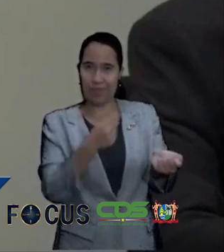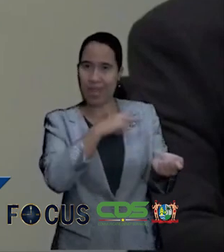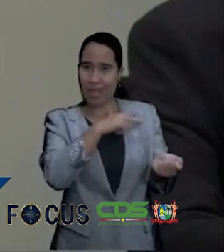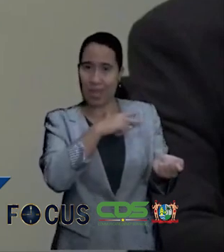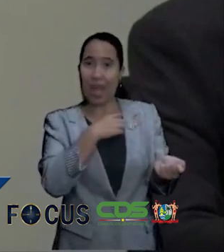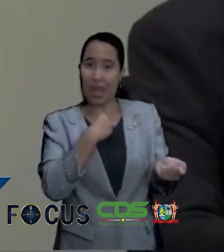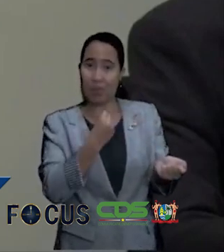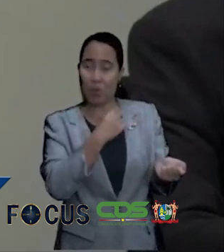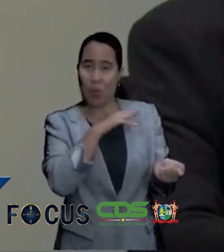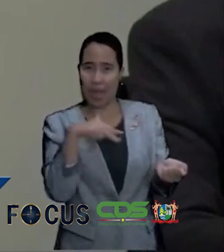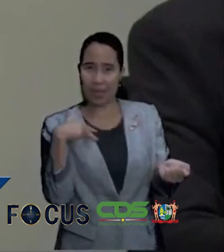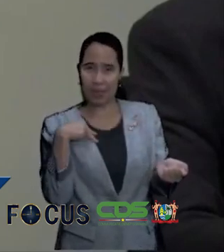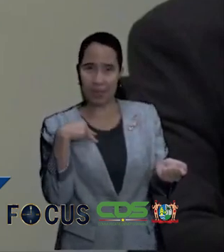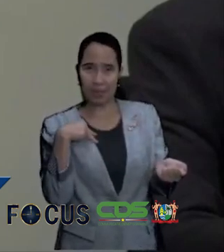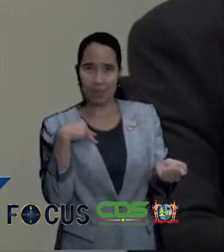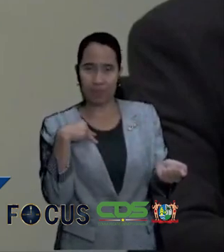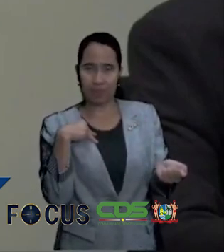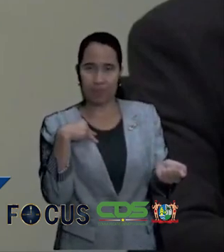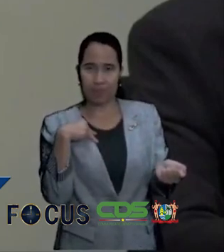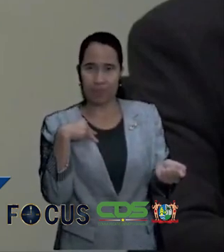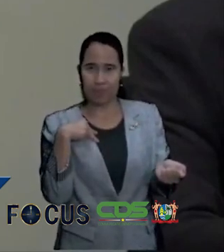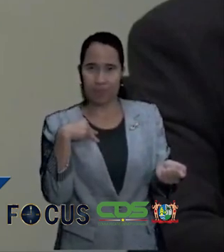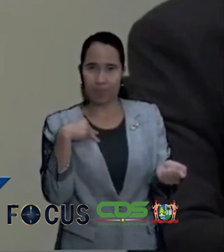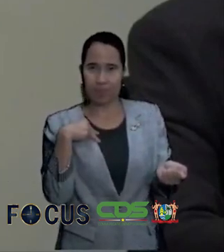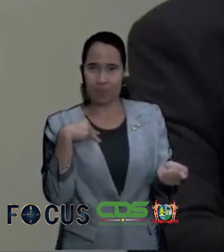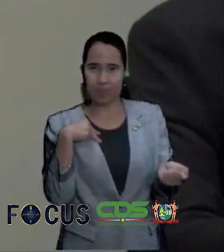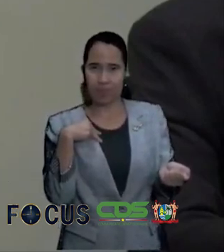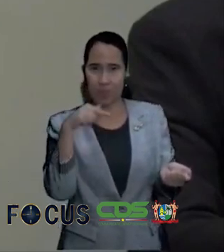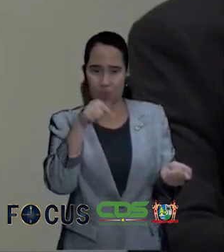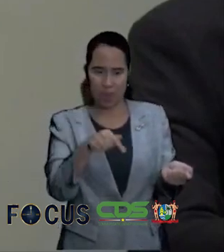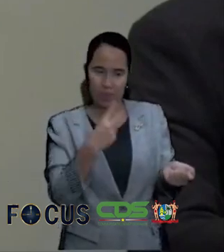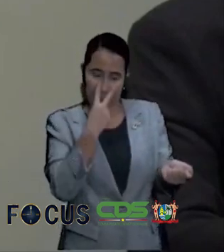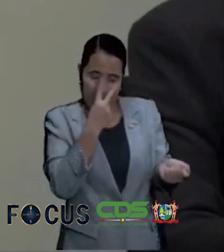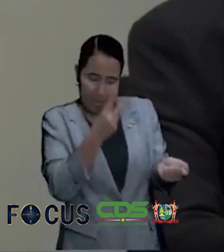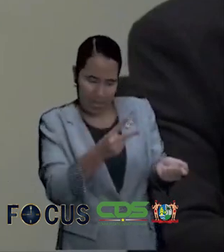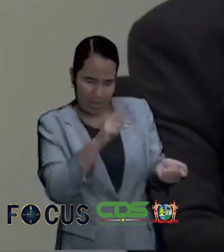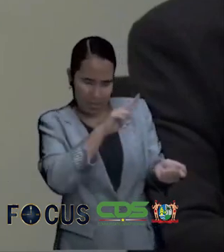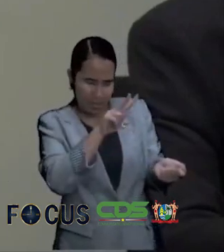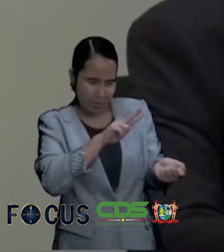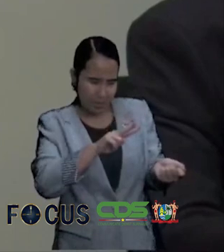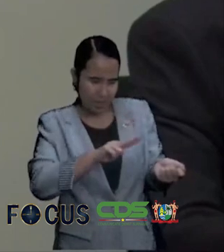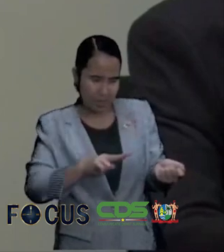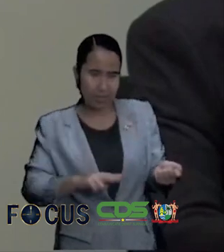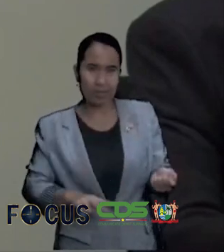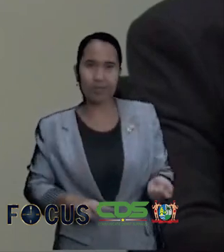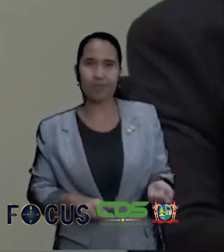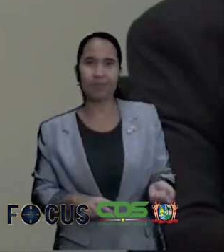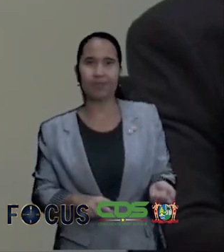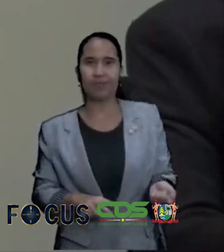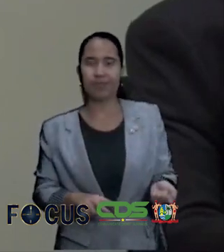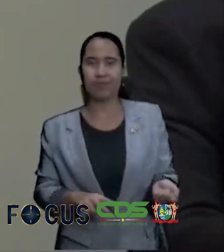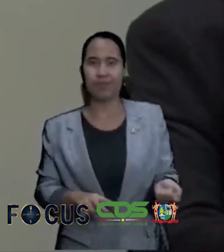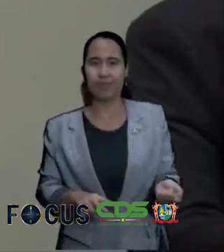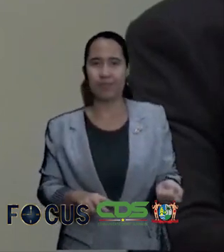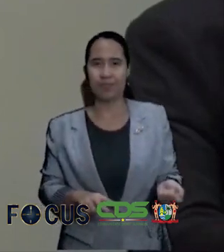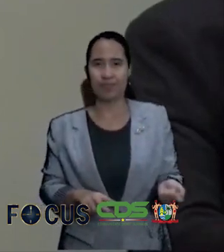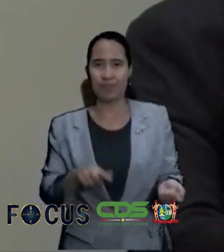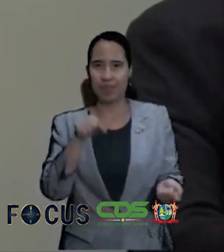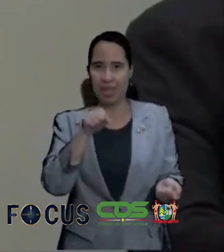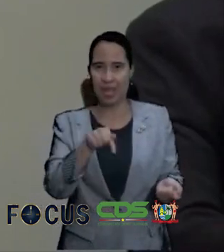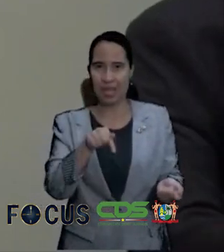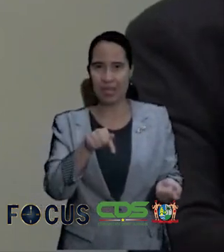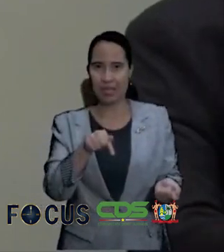hebben we als sector becommentarieerd. Ik moet aangeven, ze zijn gekomen tot